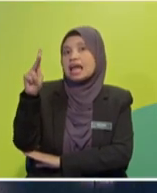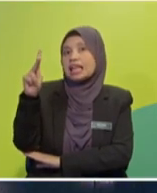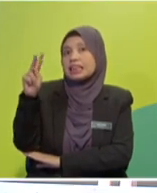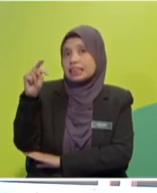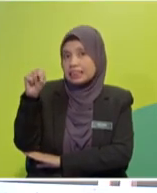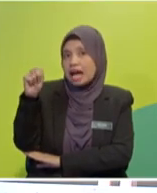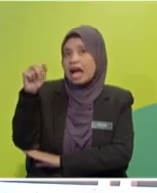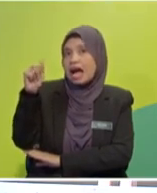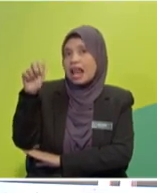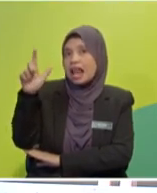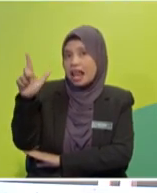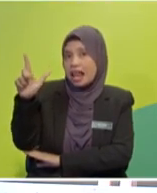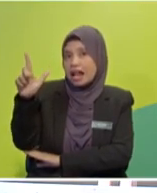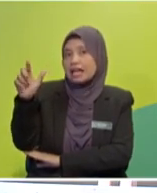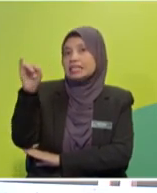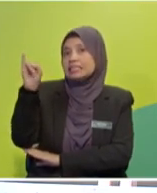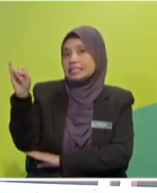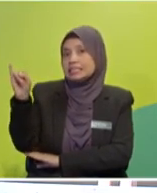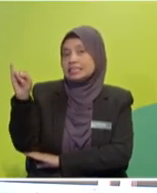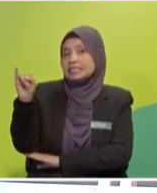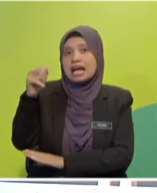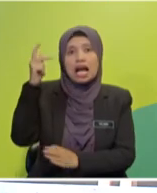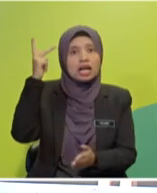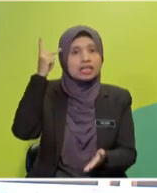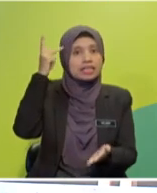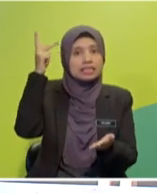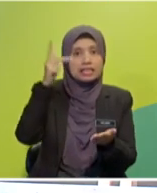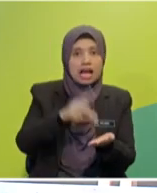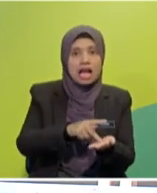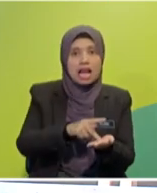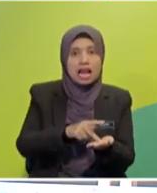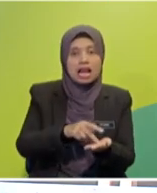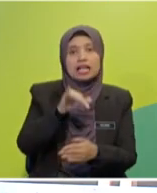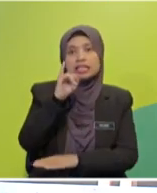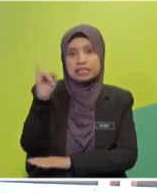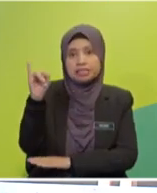cikgu. Kenali. Ya. Betul. Maksudnya Hanif dah pandai membaca.